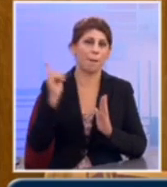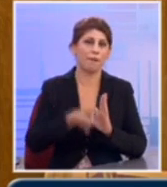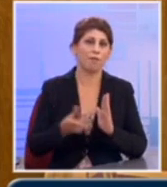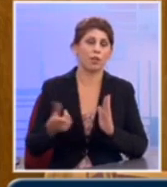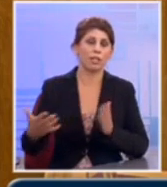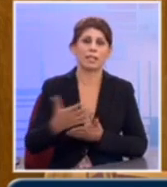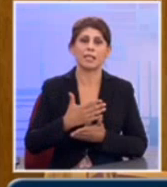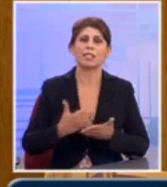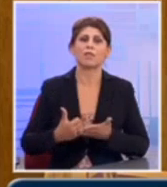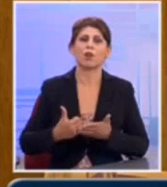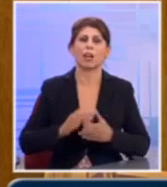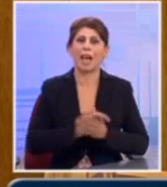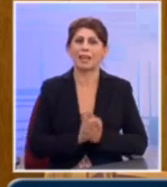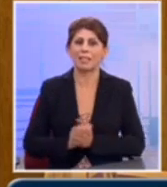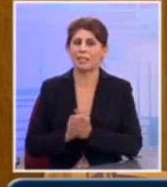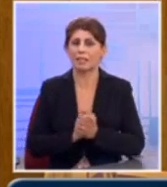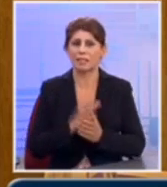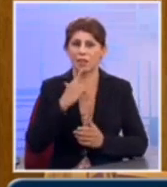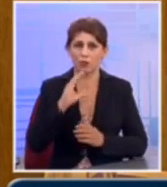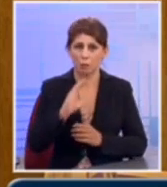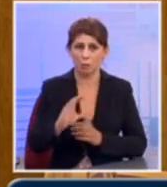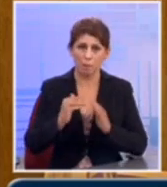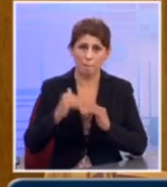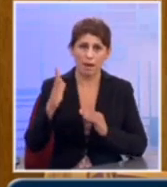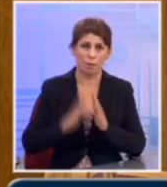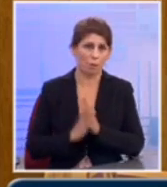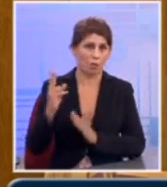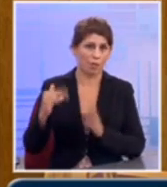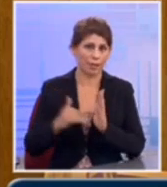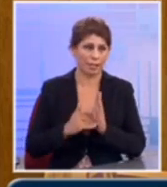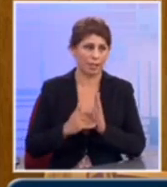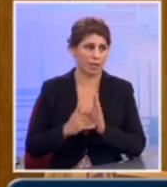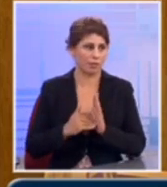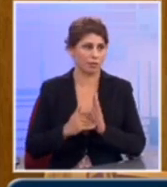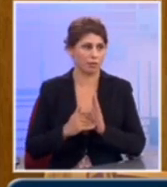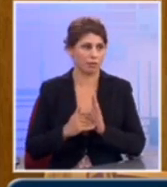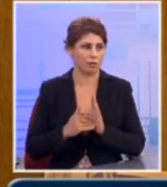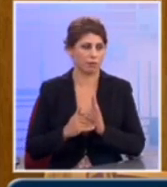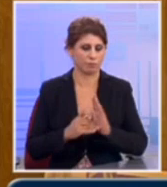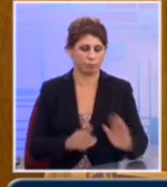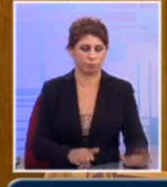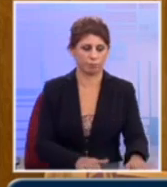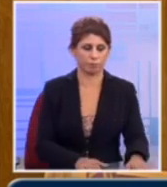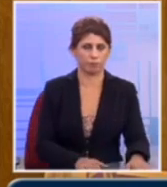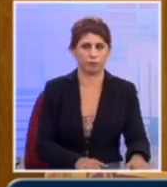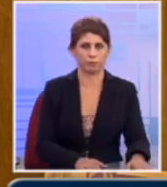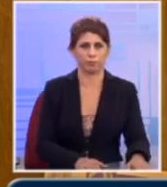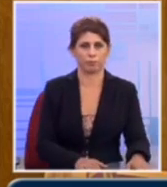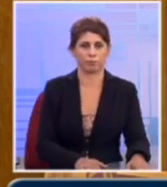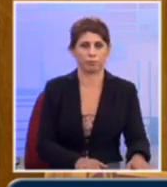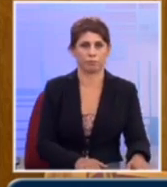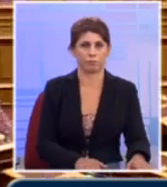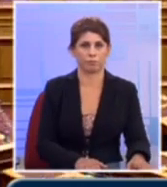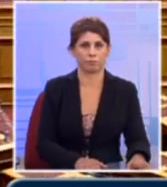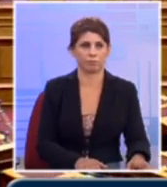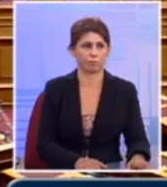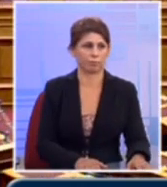εισφοράς αλληλεγγύης δηλαδή ότι τα ποσά πάνω από 12.000 δεν καλείται τατα τεκμήρια και φορολογείται με τεκμήρια με 26% στη